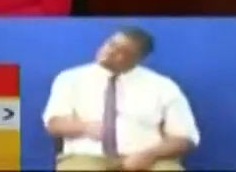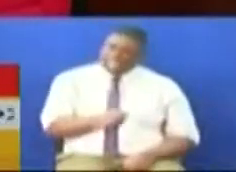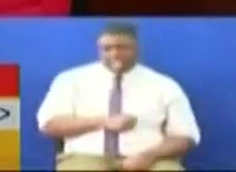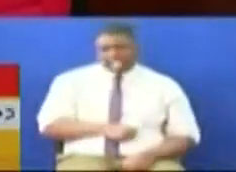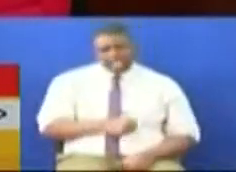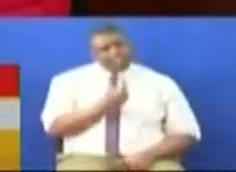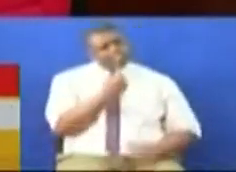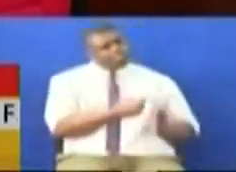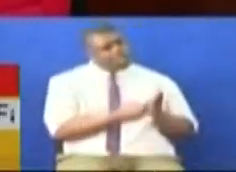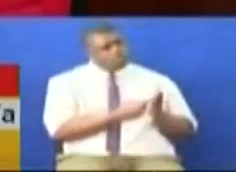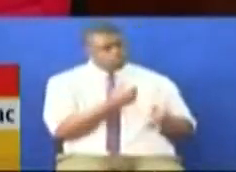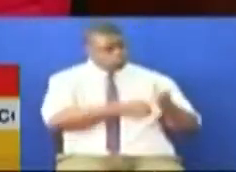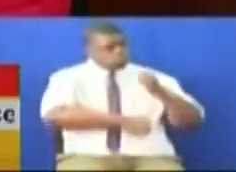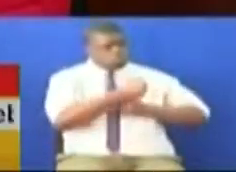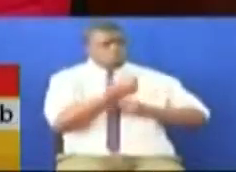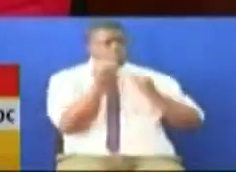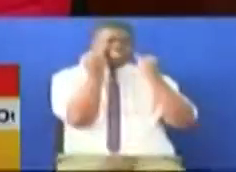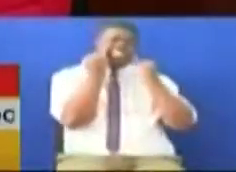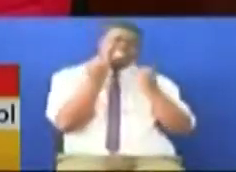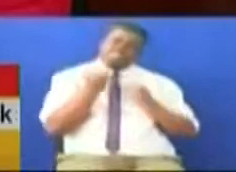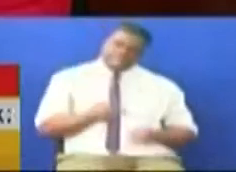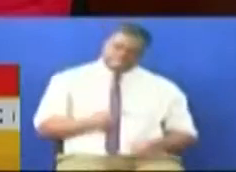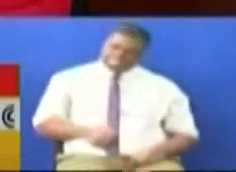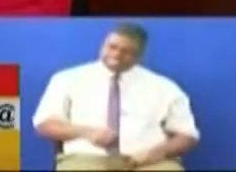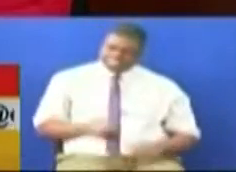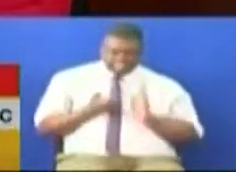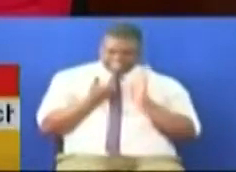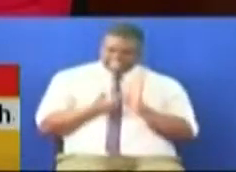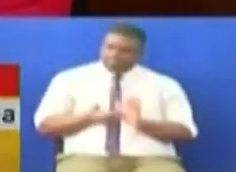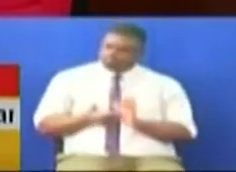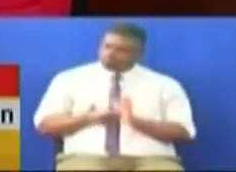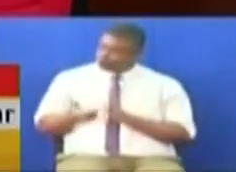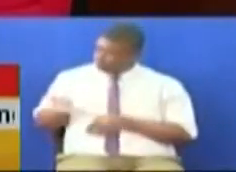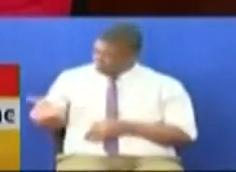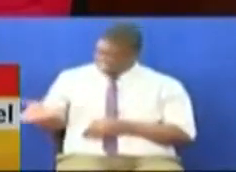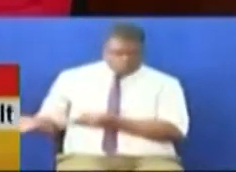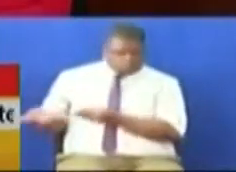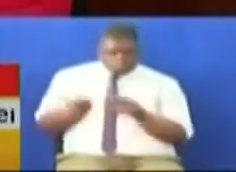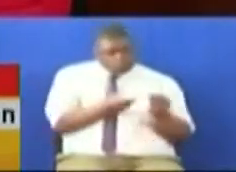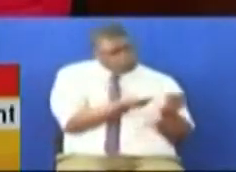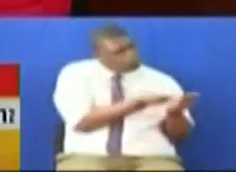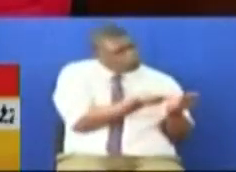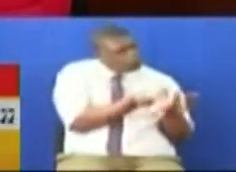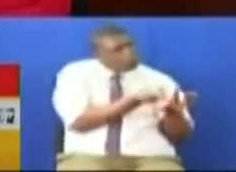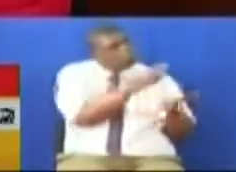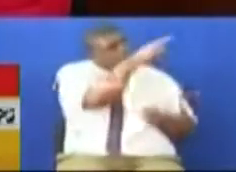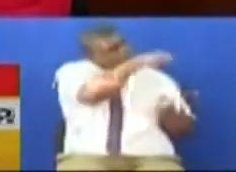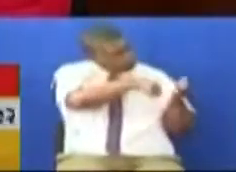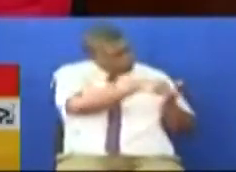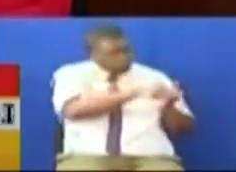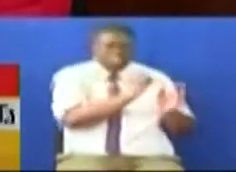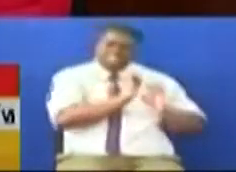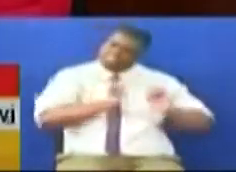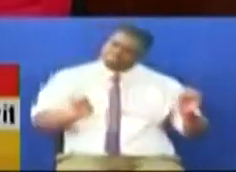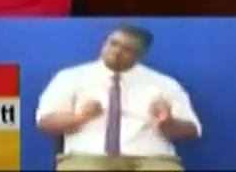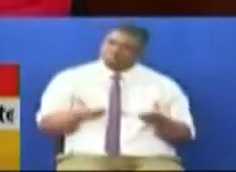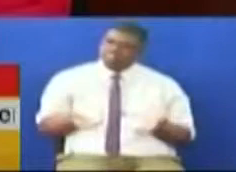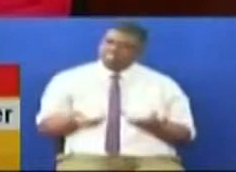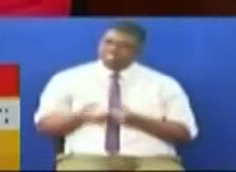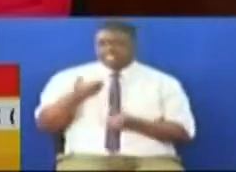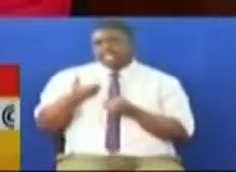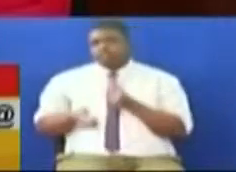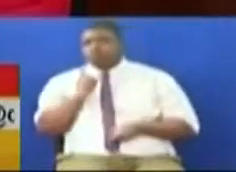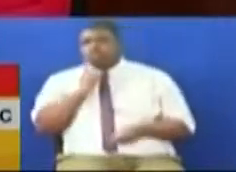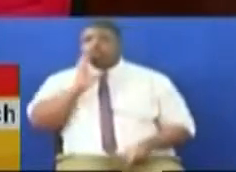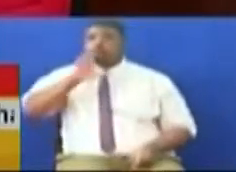very serious, kwanza walipaswa kwenda hata na sample husika. Kwa hiyo hapo unaweza kumekuwa na changamoto kubwa sana mwaka hadi mwaka tunayoongelea